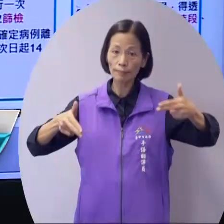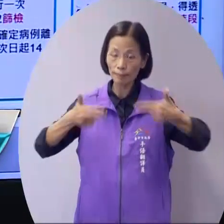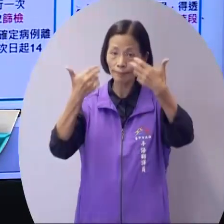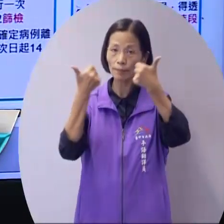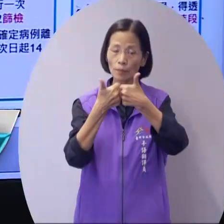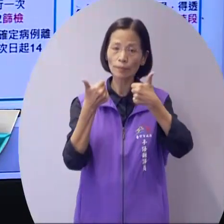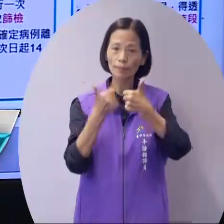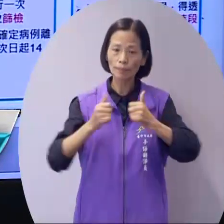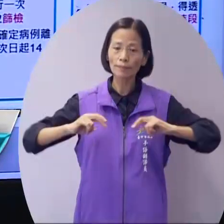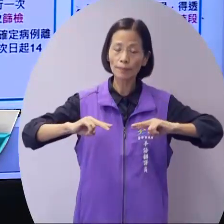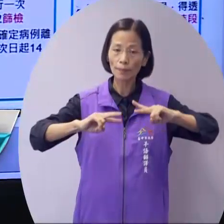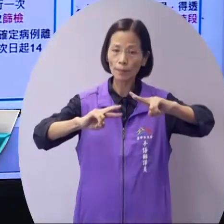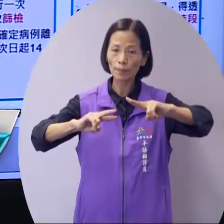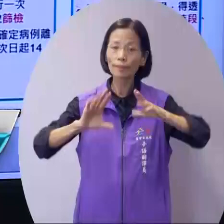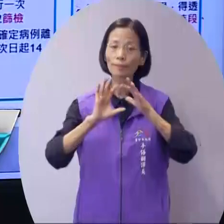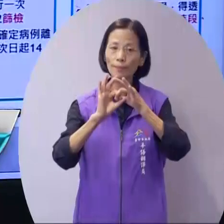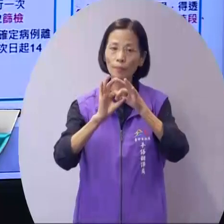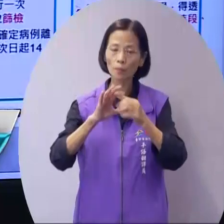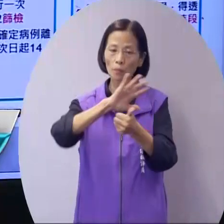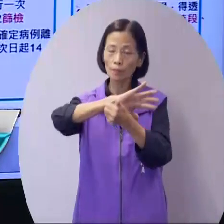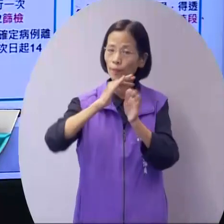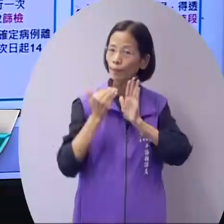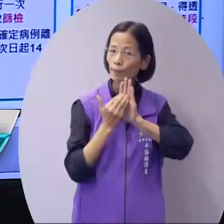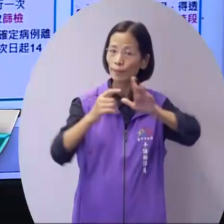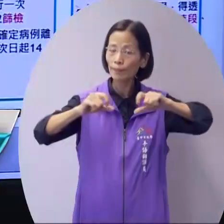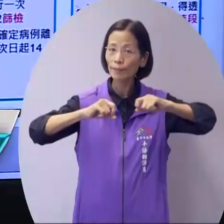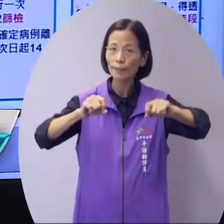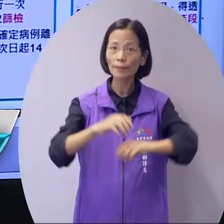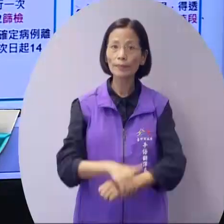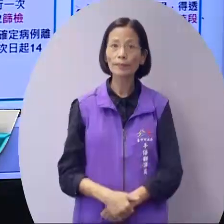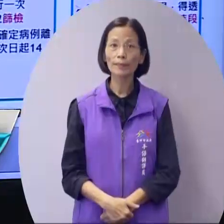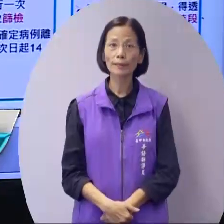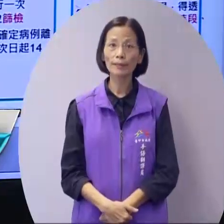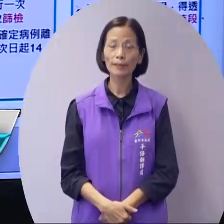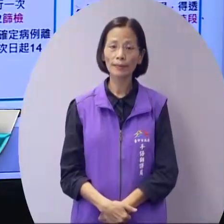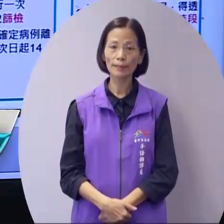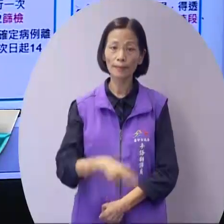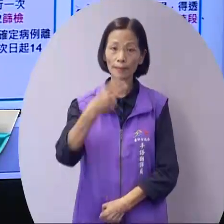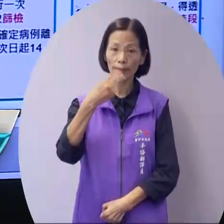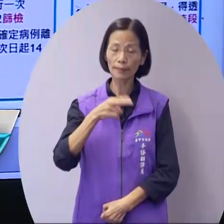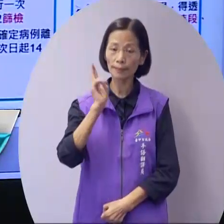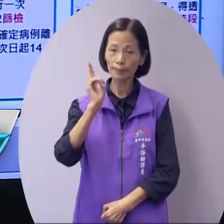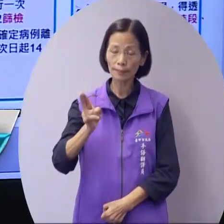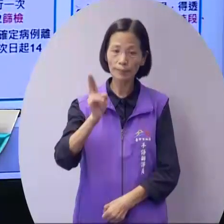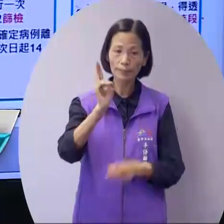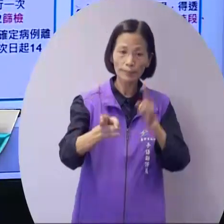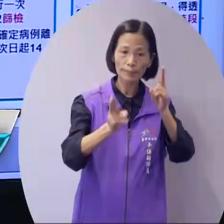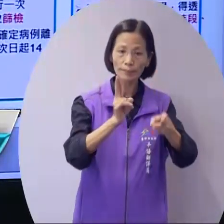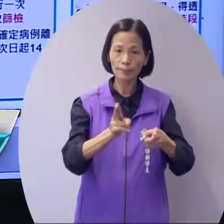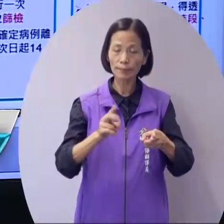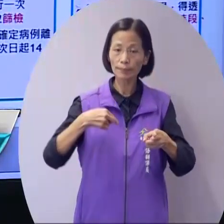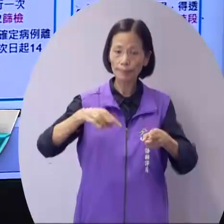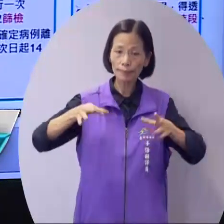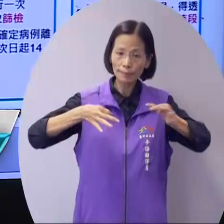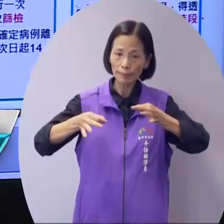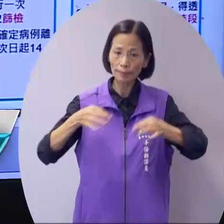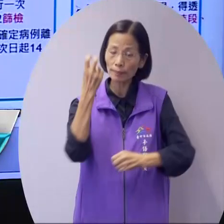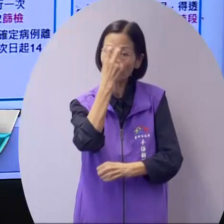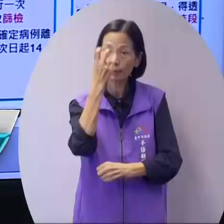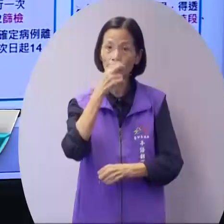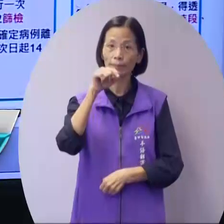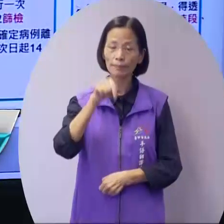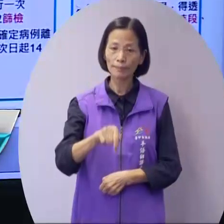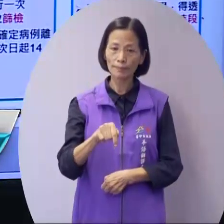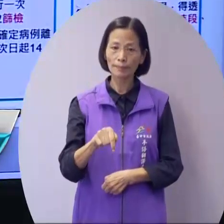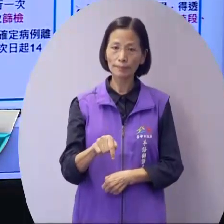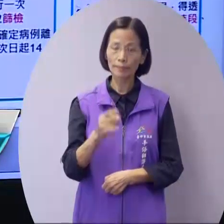会议，滚动检讨相关的防疫策略。那本期同时也不定期派员至各批发市场稽查，针对